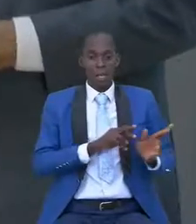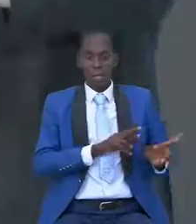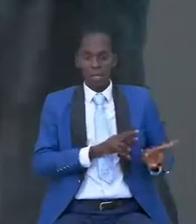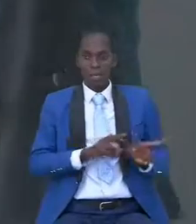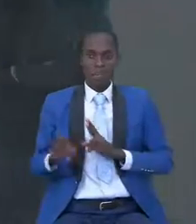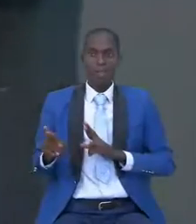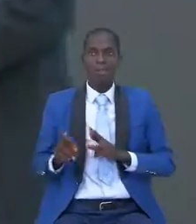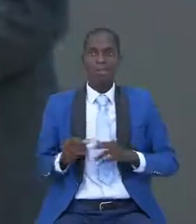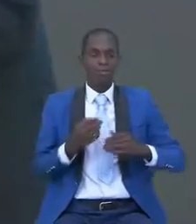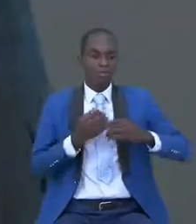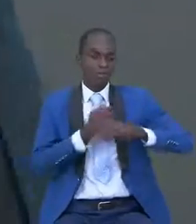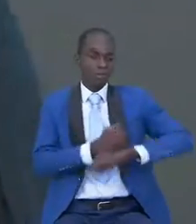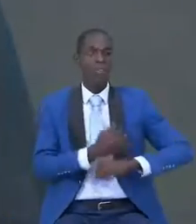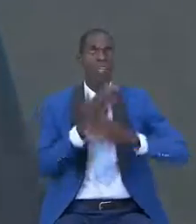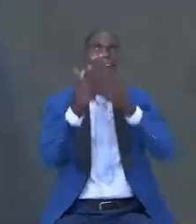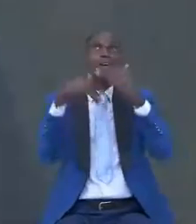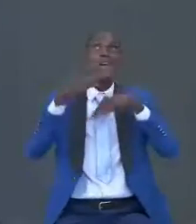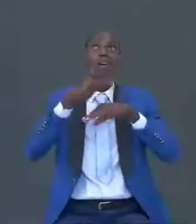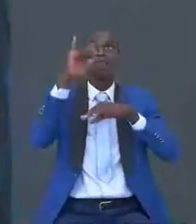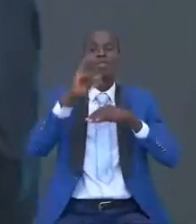Les gardes du corps céleste sont autour de toi.